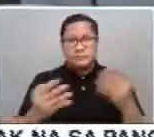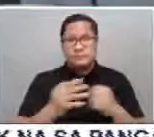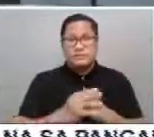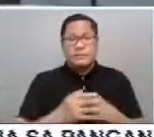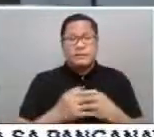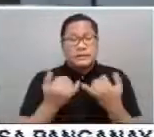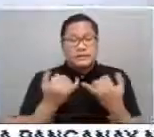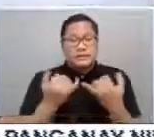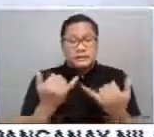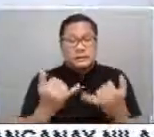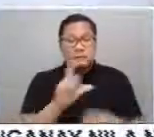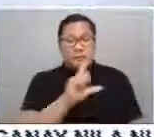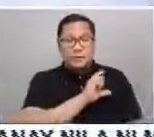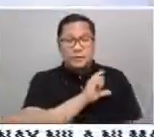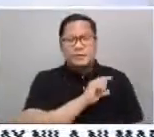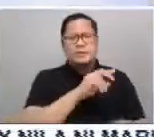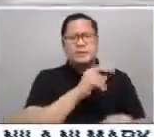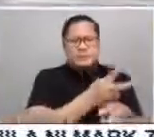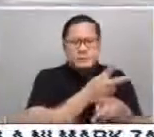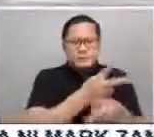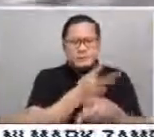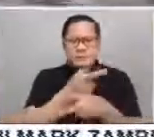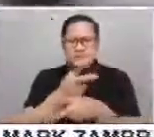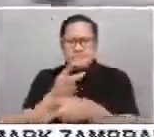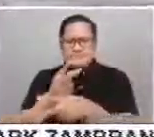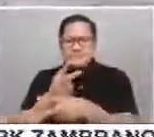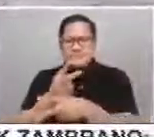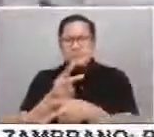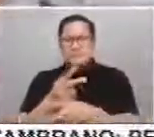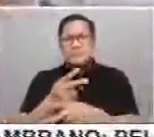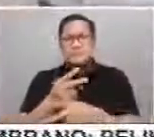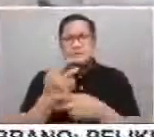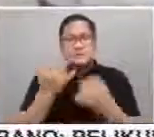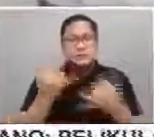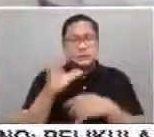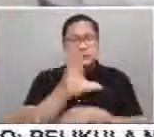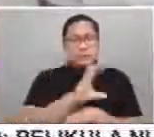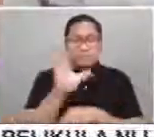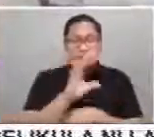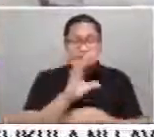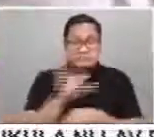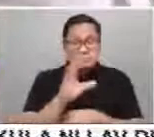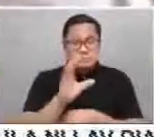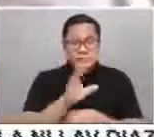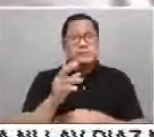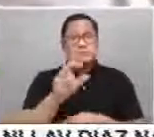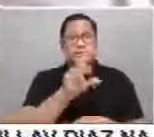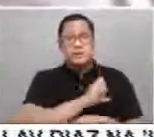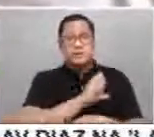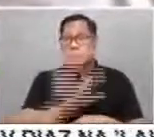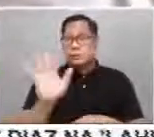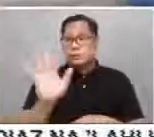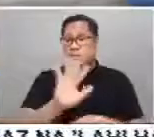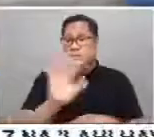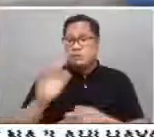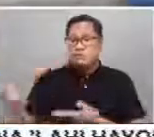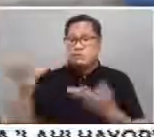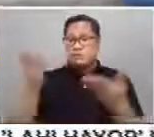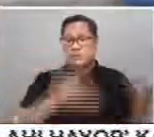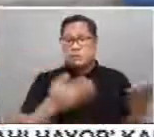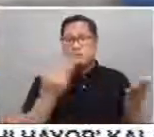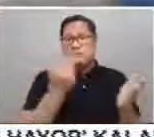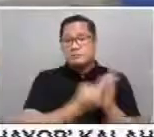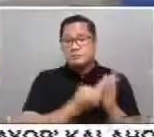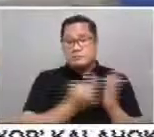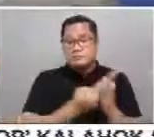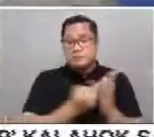May pakiusap si Pangulong Rodrigo Duterte sa sambayan ng Pilipino ngayong nalalapit na Kapaskuhan sa gitna ng patuloy na peligrong hatid